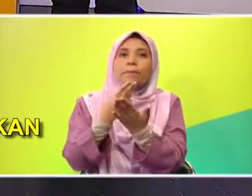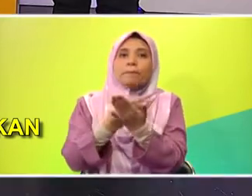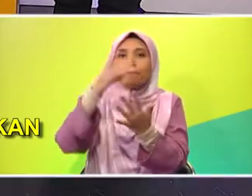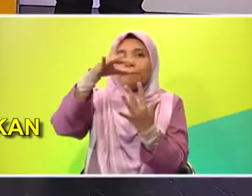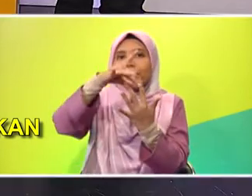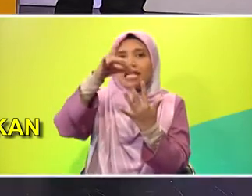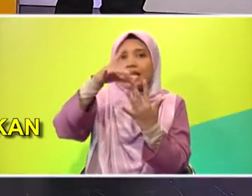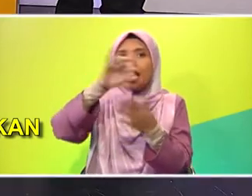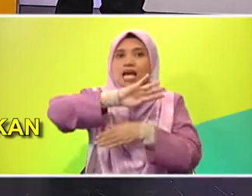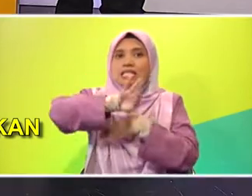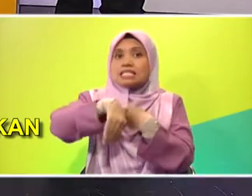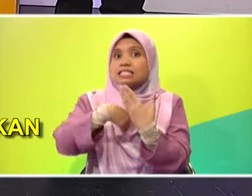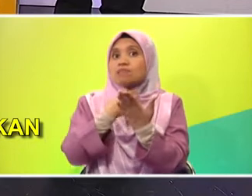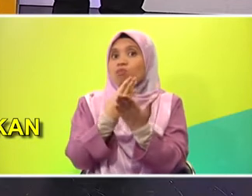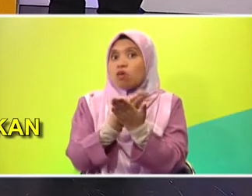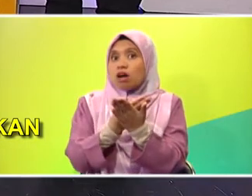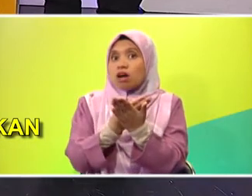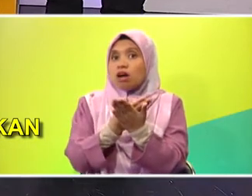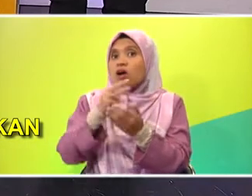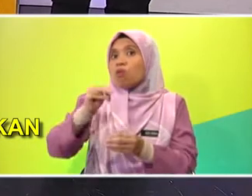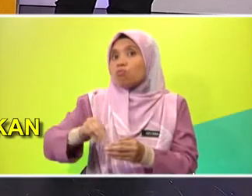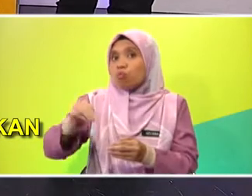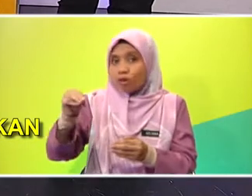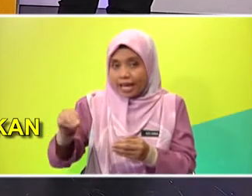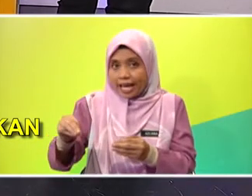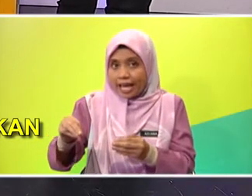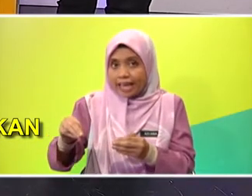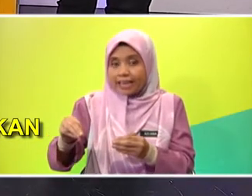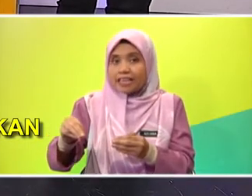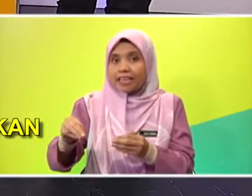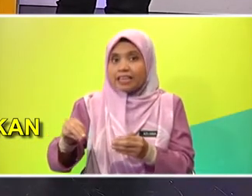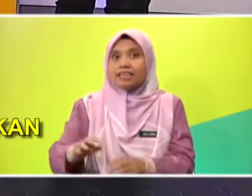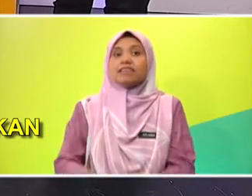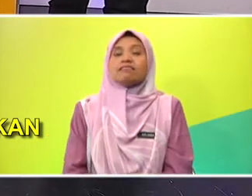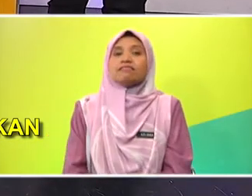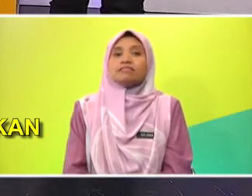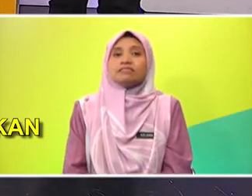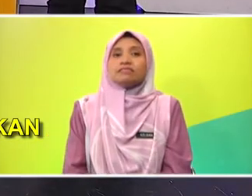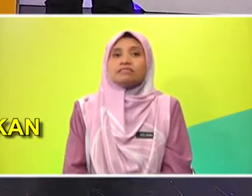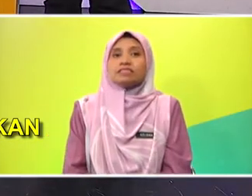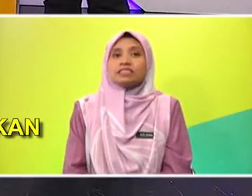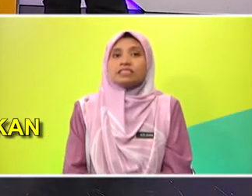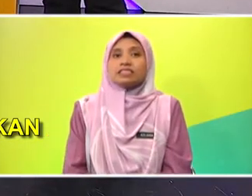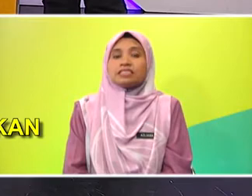murid Sherly baik karena belum tanpa lagi murid Itu tampak teh ah